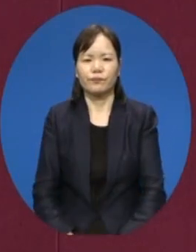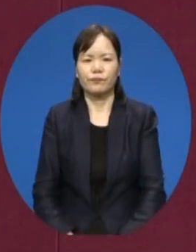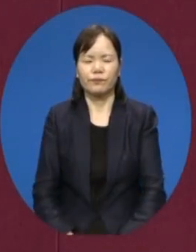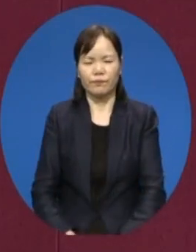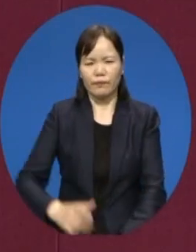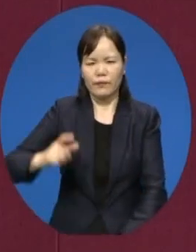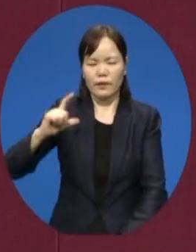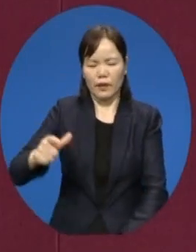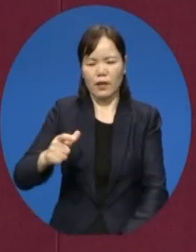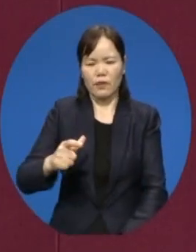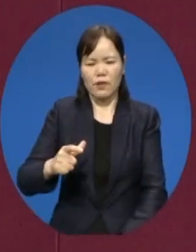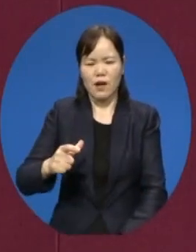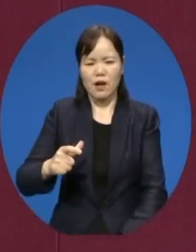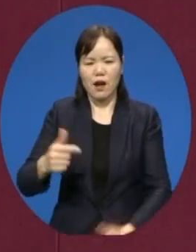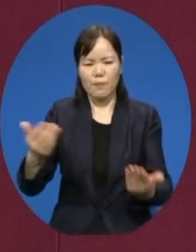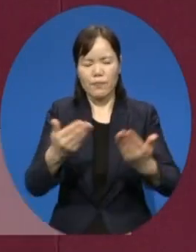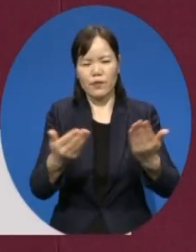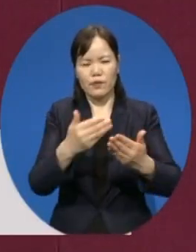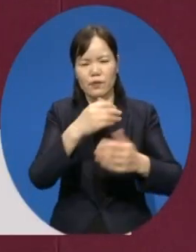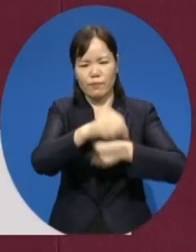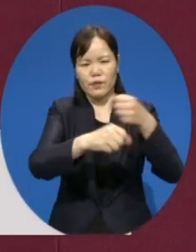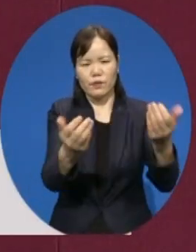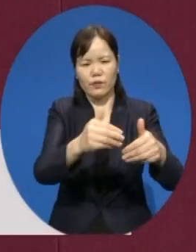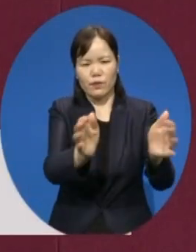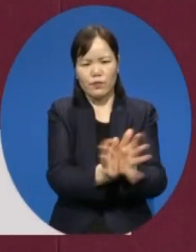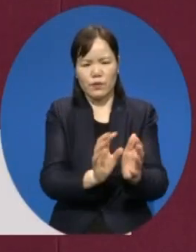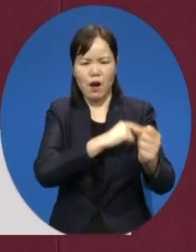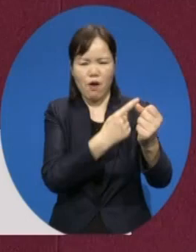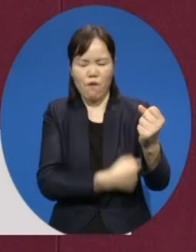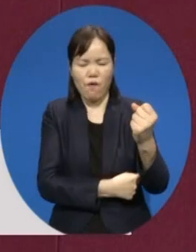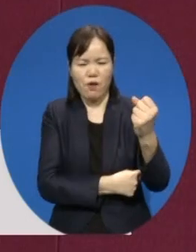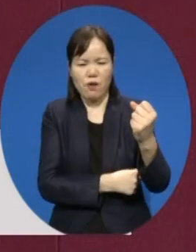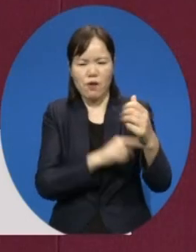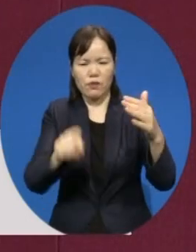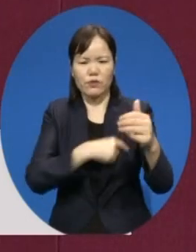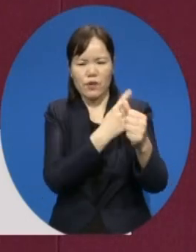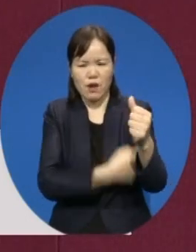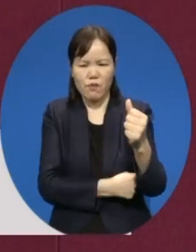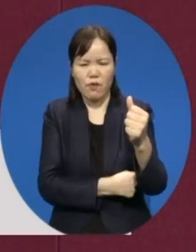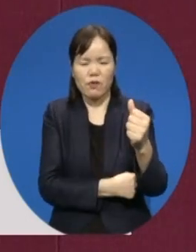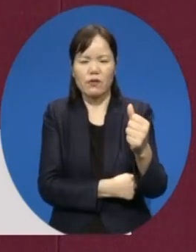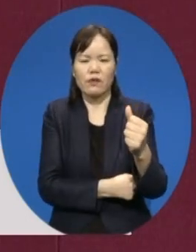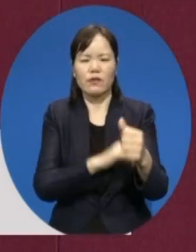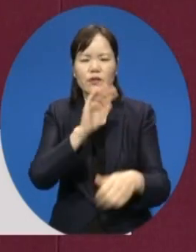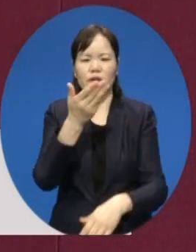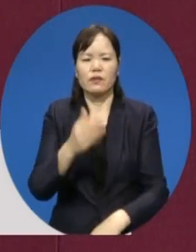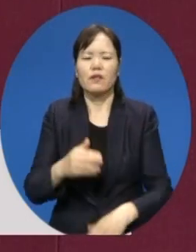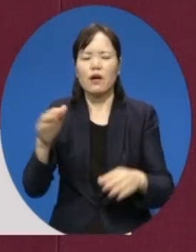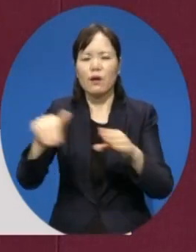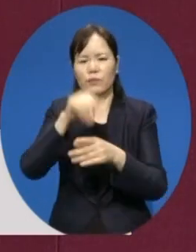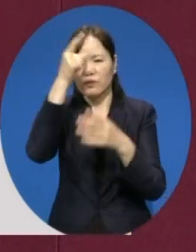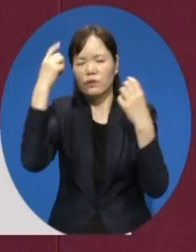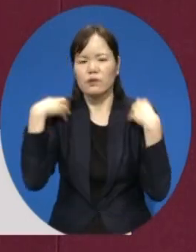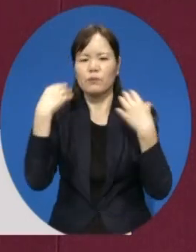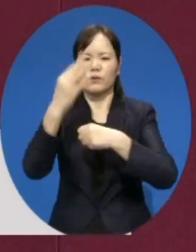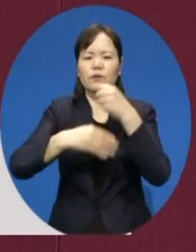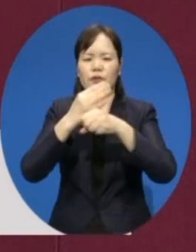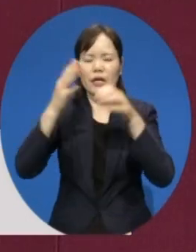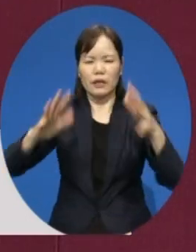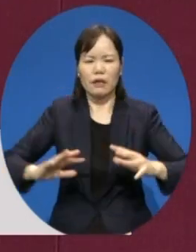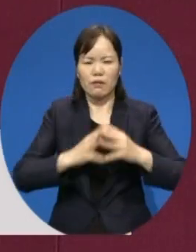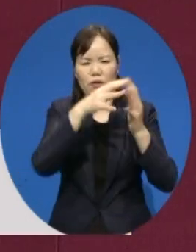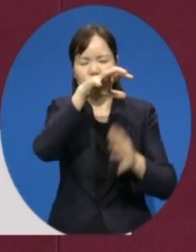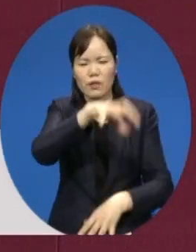강성 귀족노조 민주노총은 권력 중의 권력이 되고 기득권 중의 기득권이 됐습니다. 문재인 정권 4년간 건설